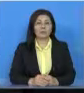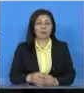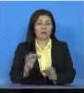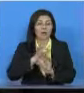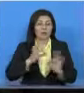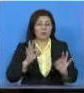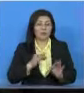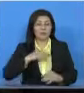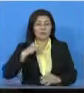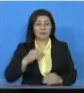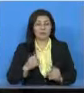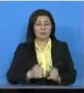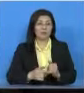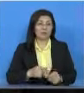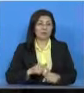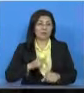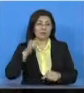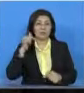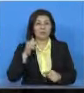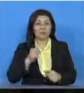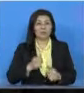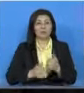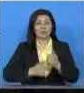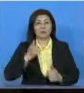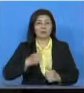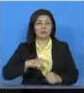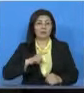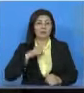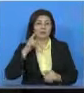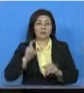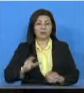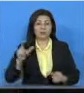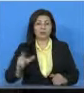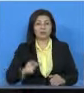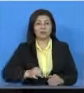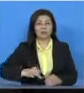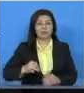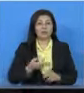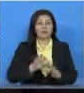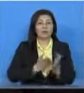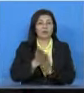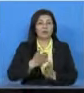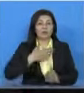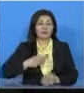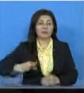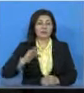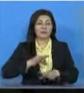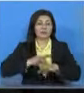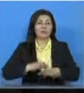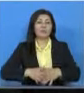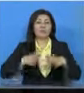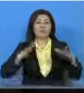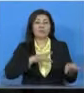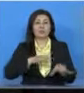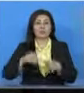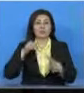Особенно важно разбудить национальное самосознание молодежи, наполнить их знаниями о выдающихся казахских деятелях. В этом направлении в вашем регионе проводится большая работа, в